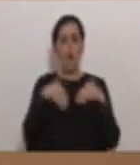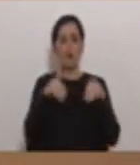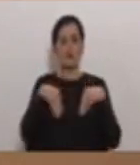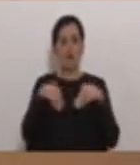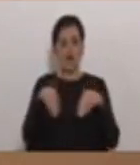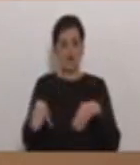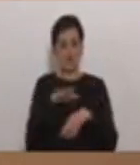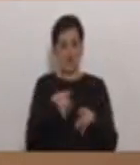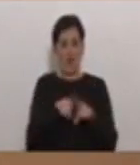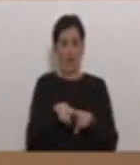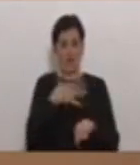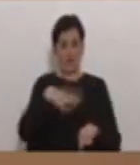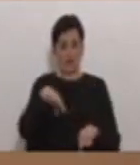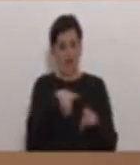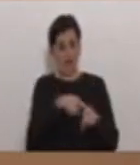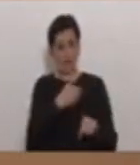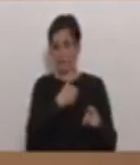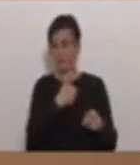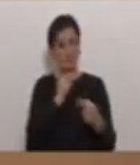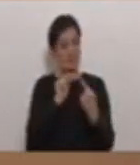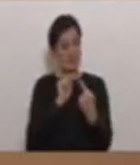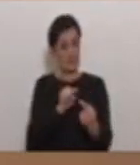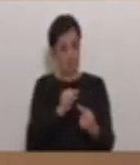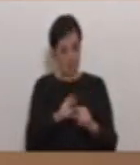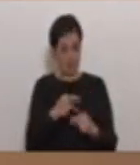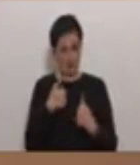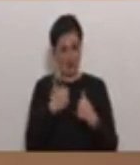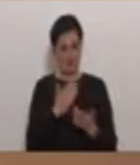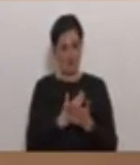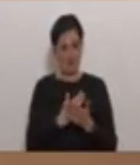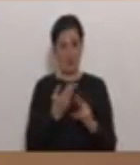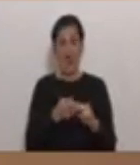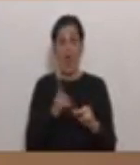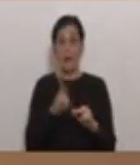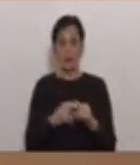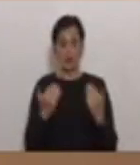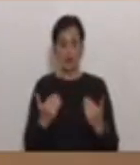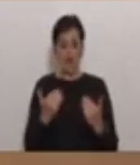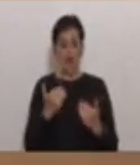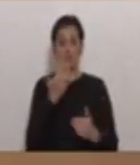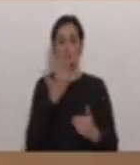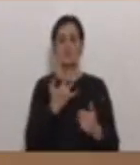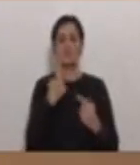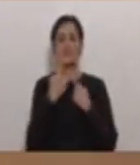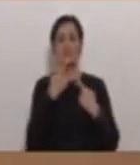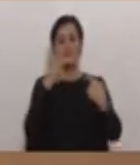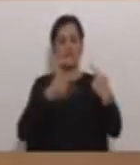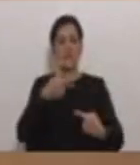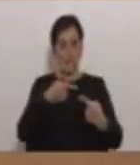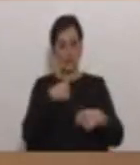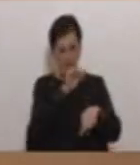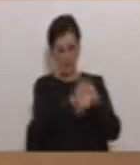აი ესეც საქართველო გინდა თქვენ და ამის წინაამდე კი ვარ ჩვენ და ამიტომ დავნიშნეთ დღეს დებატები, რომ ზუსტად გამხილოთ იმაში, რომ